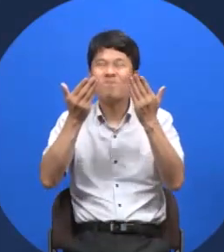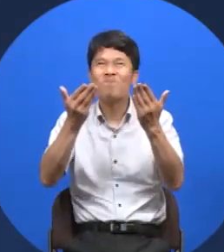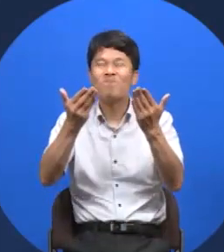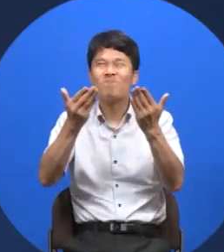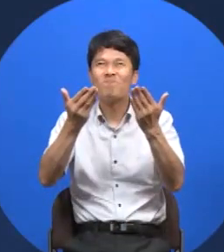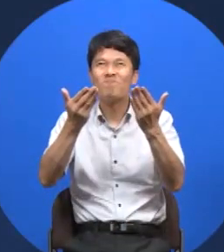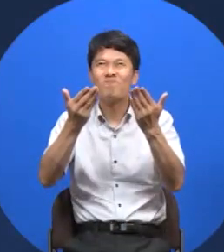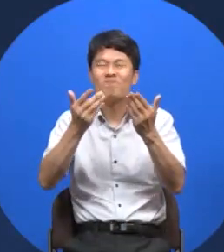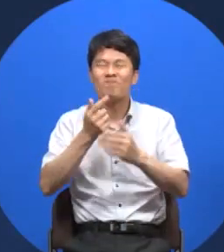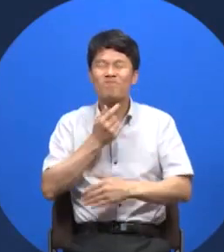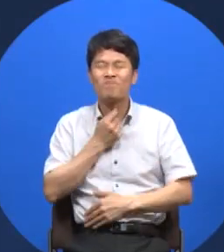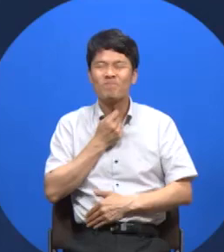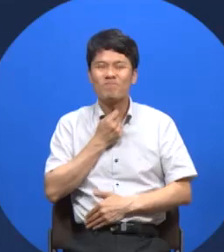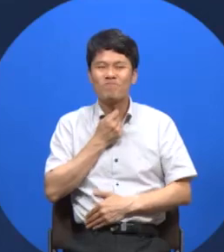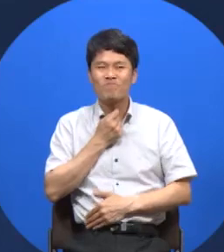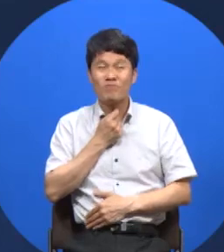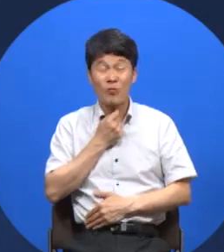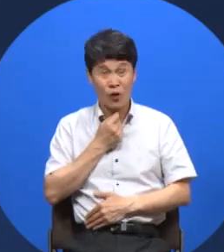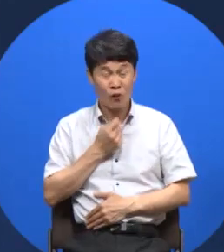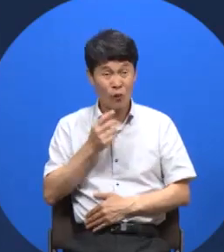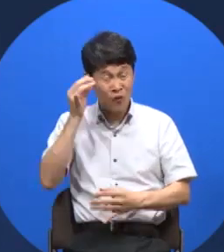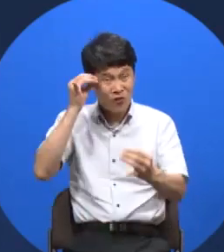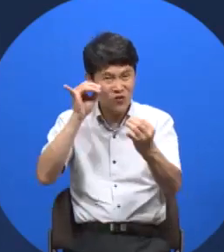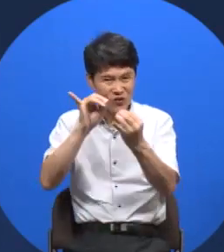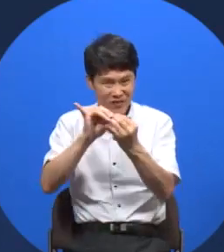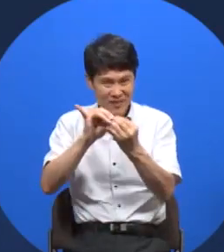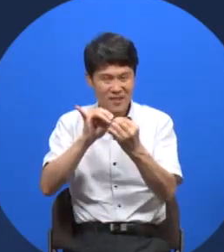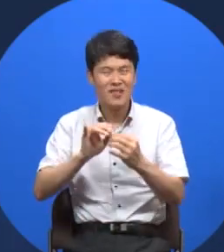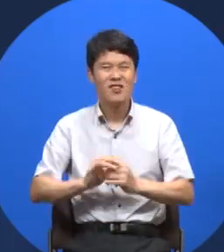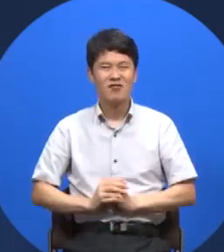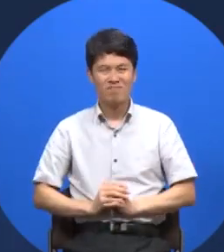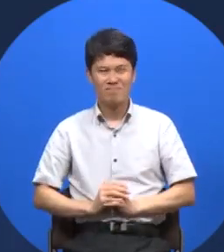하겠다. 여러분 공감이 들지 않으세요?